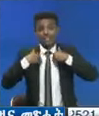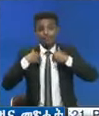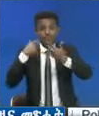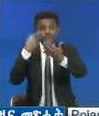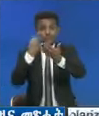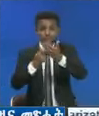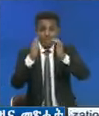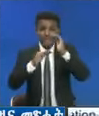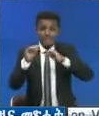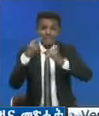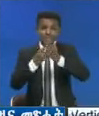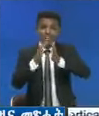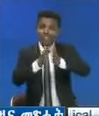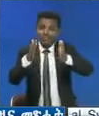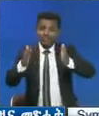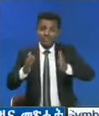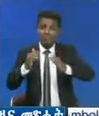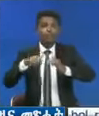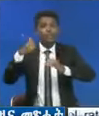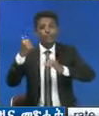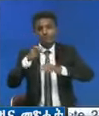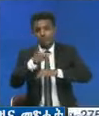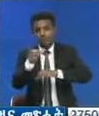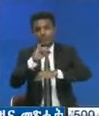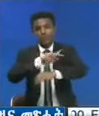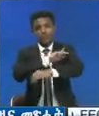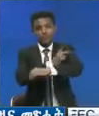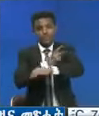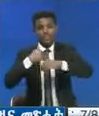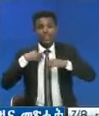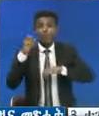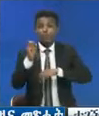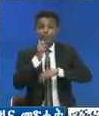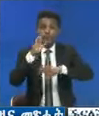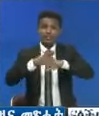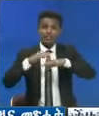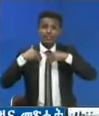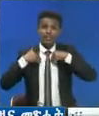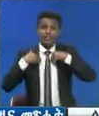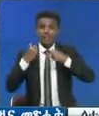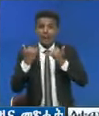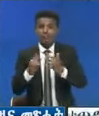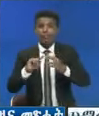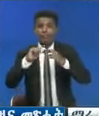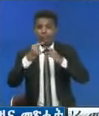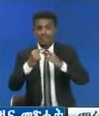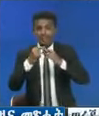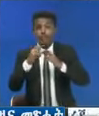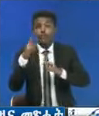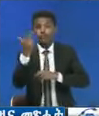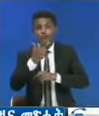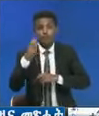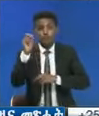እነዚህን የበለጠ አስፍተን በሌሎችም ተመሳሳይ ፖቴንሻል ያላቸው ወረዳዎቻችን ላይ አሁን ከጀመርንባቸው 3 ወረዳዎች የበለጠ